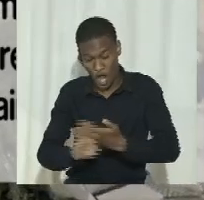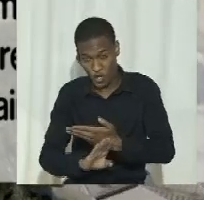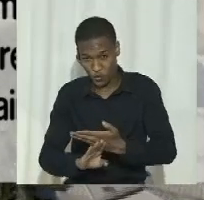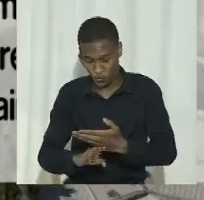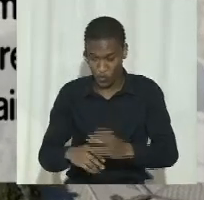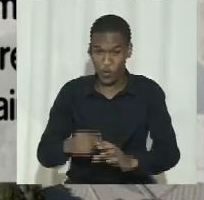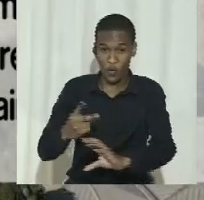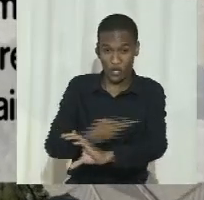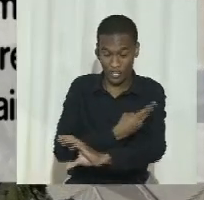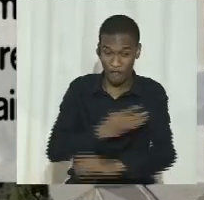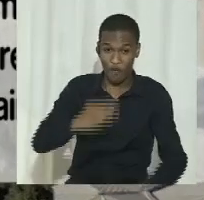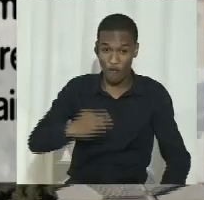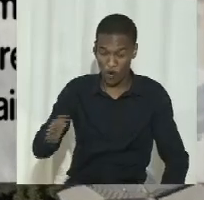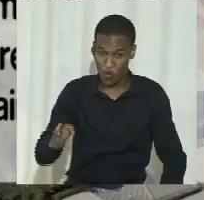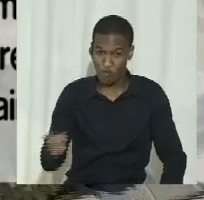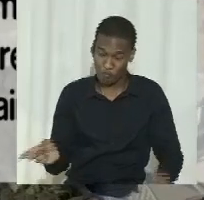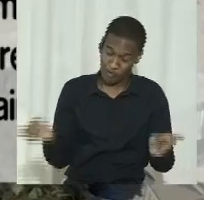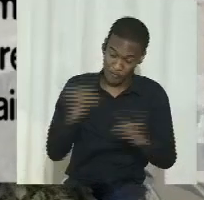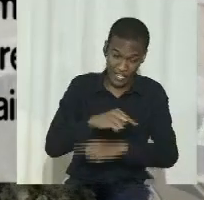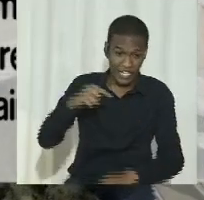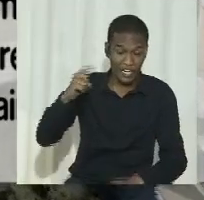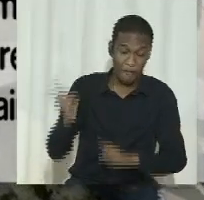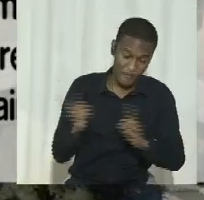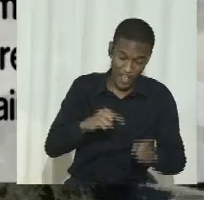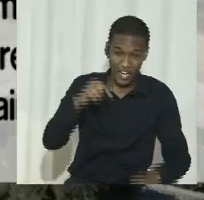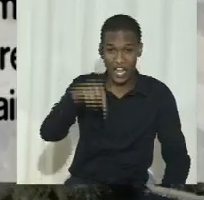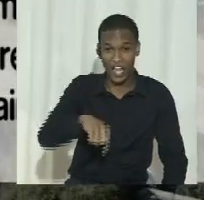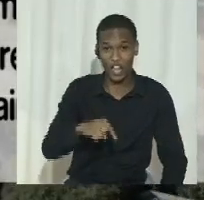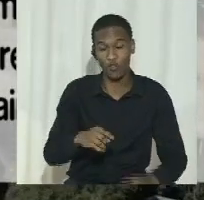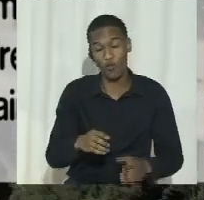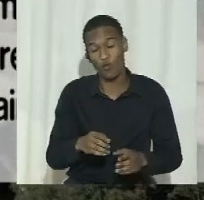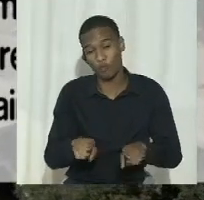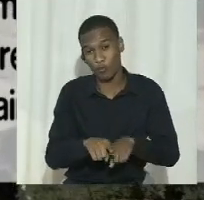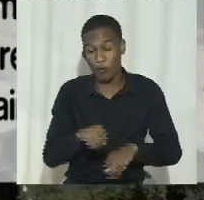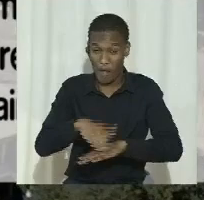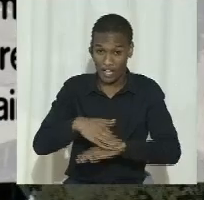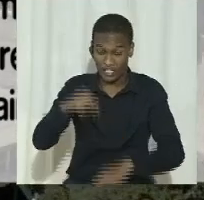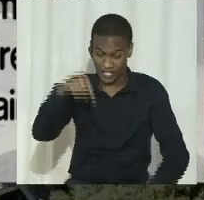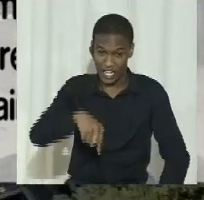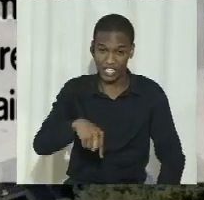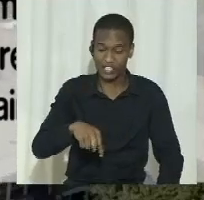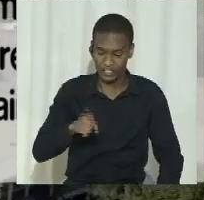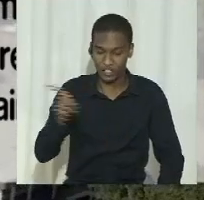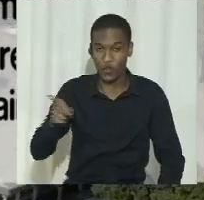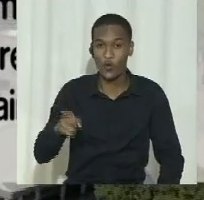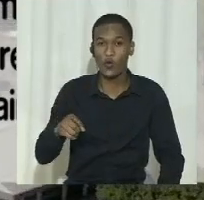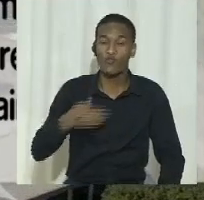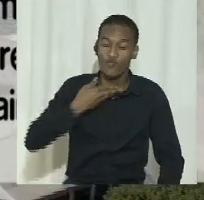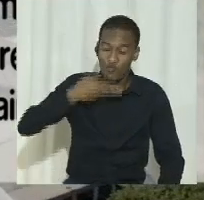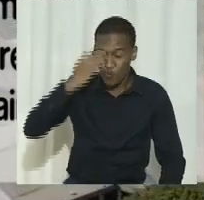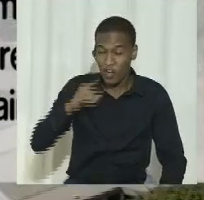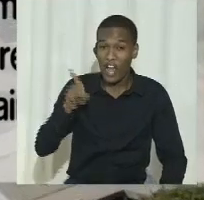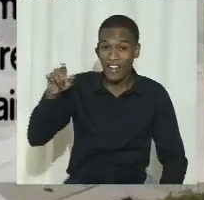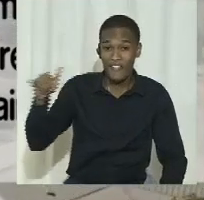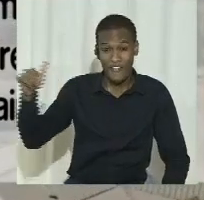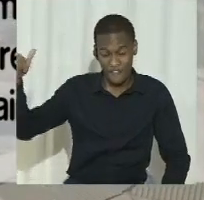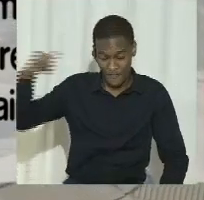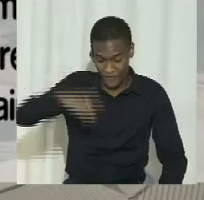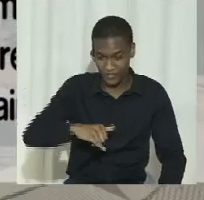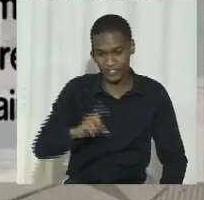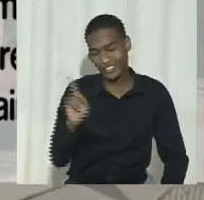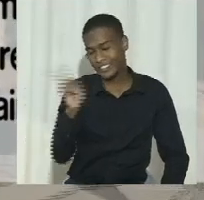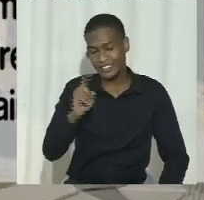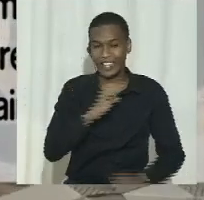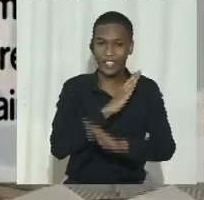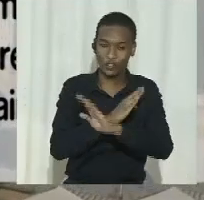efa miparitaka ny ivelany eto Madagasikara dia tsy mandray mpandeha avy any ivelany mihitsy intsony Madagasikara na avy aiza na